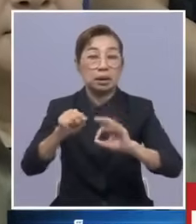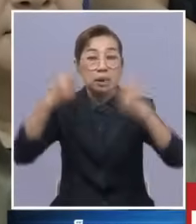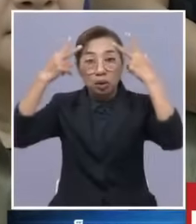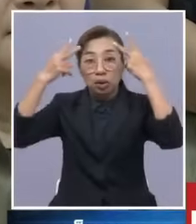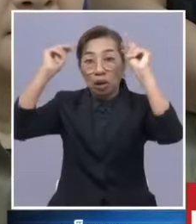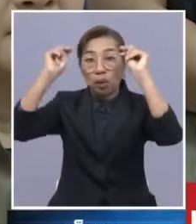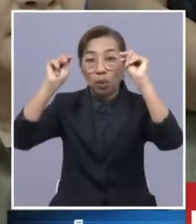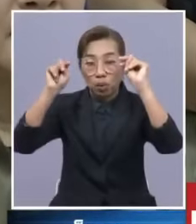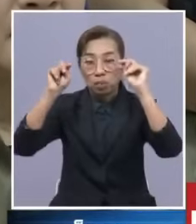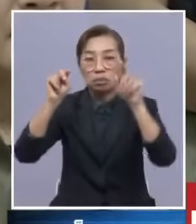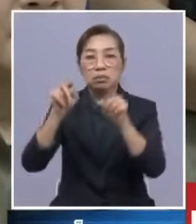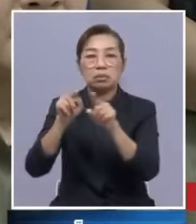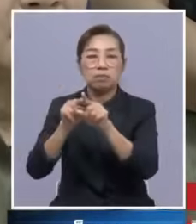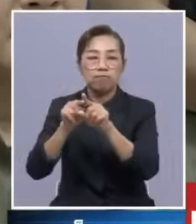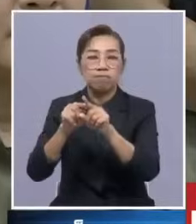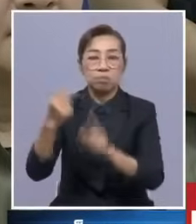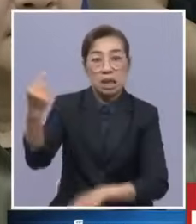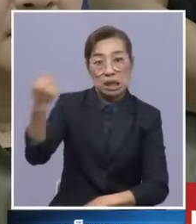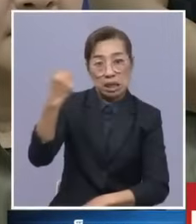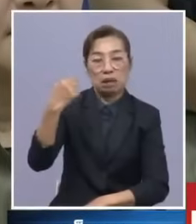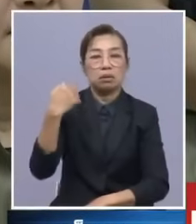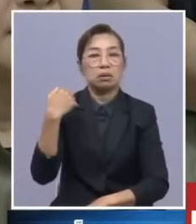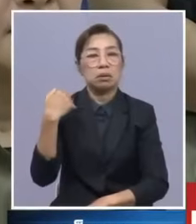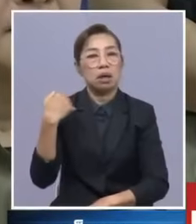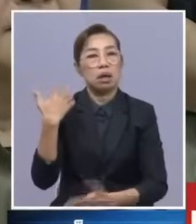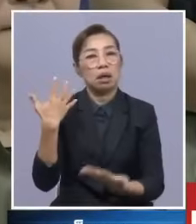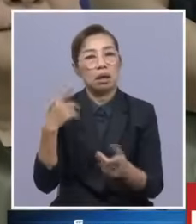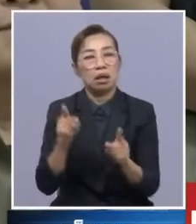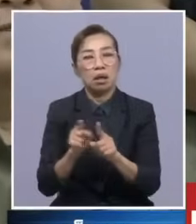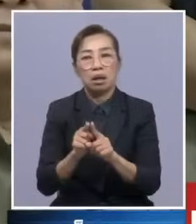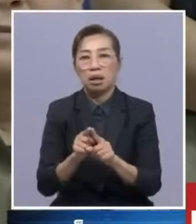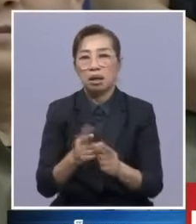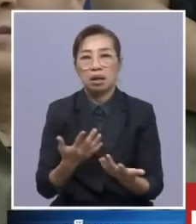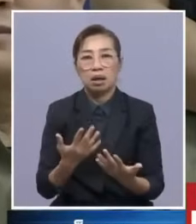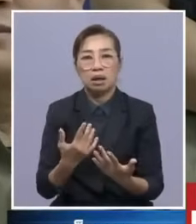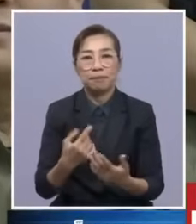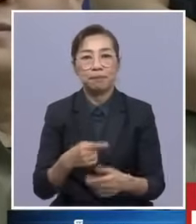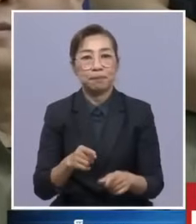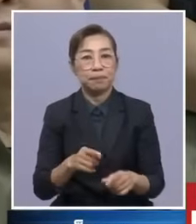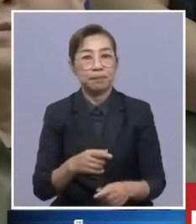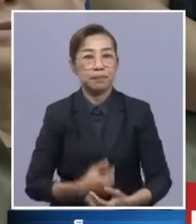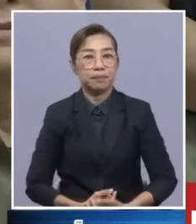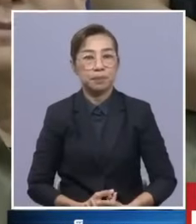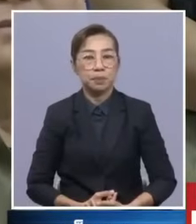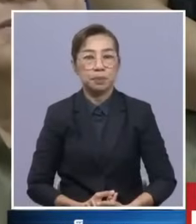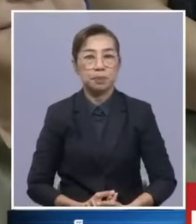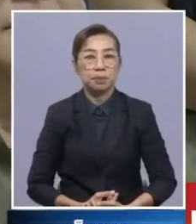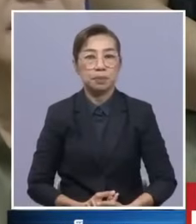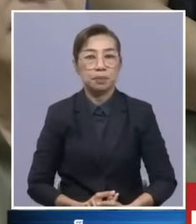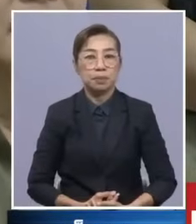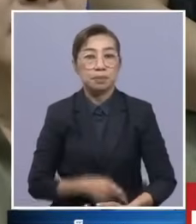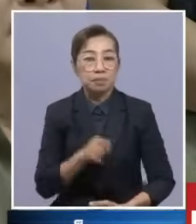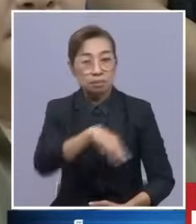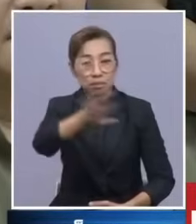ายกรัฐมนตรีนะครับก็ได้สั่งการมานะครับแล้วก็ในส่วนของข่าว